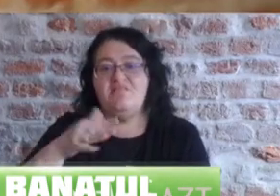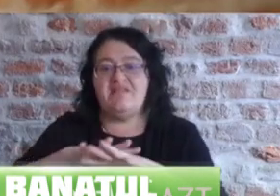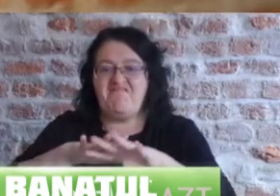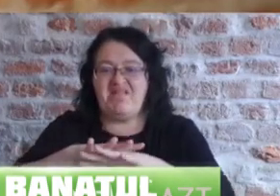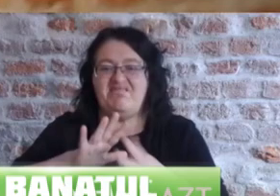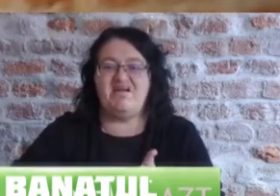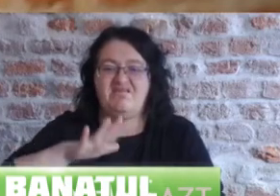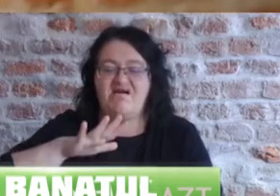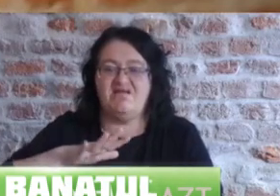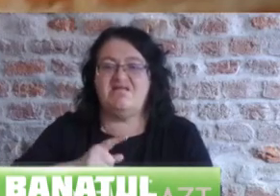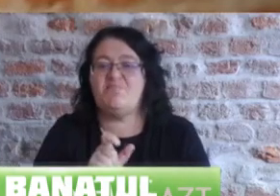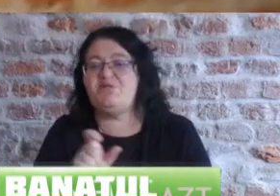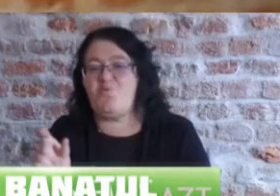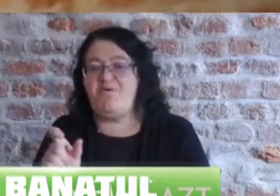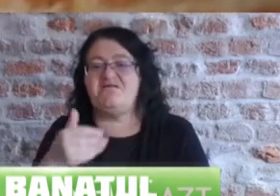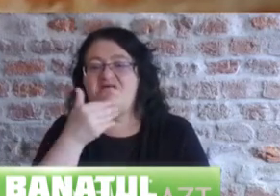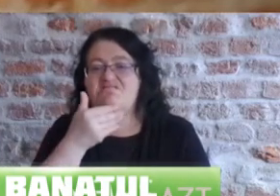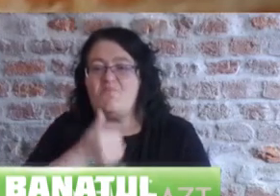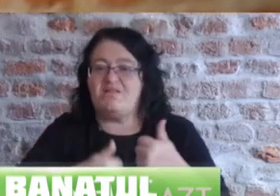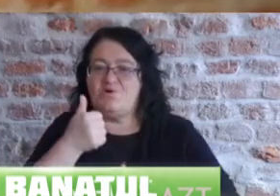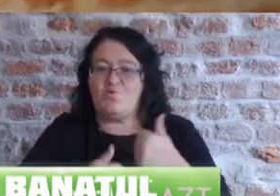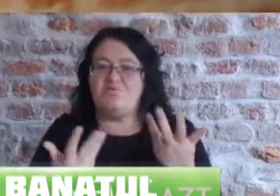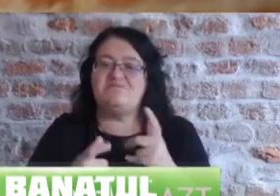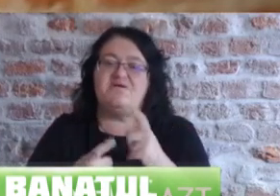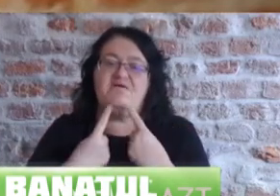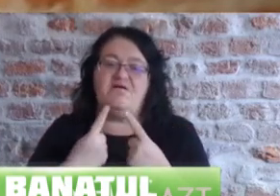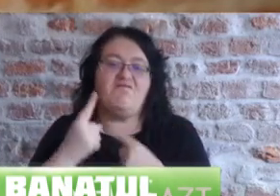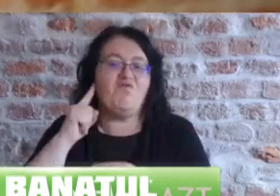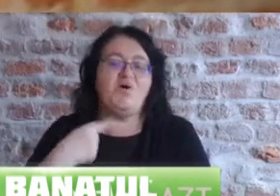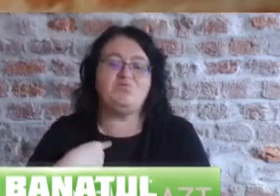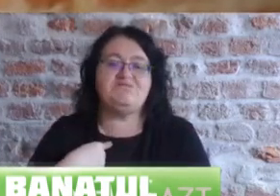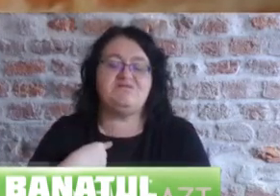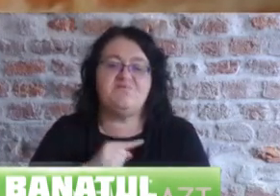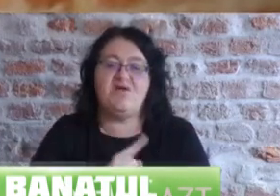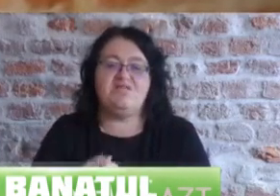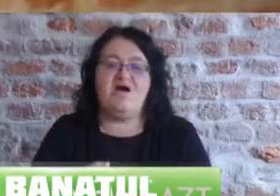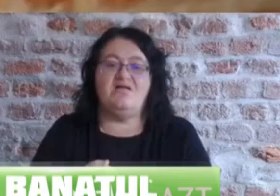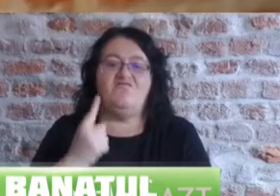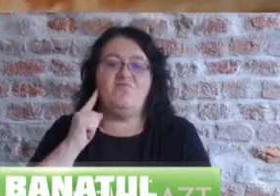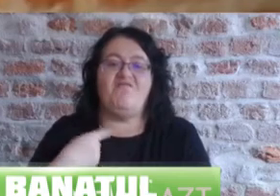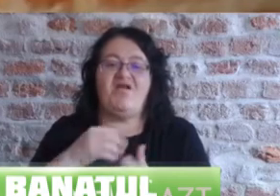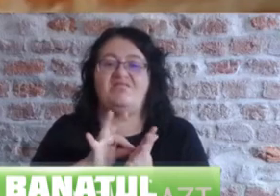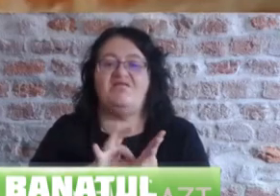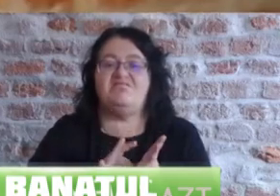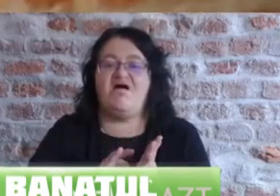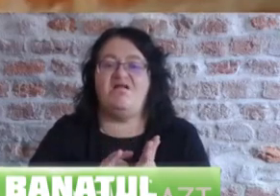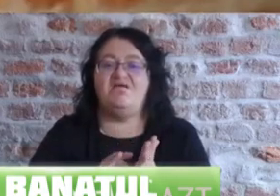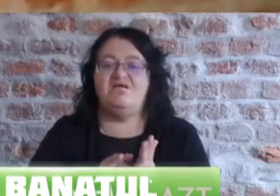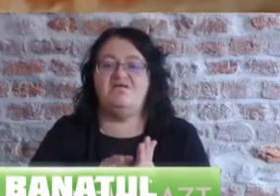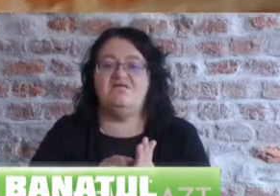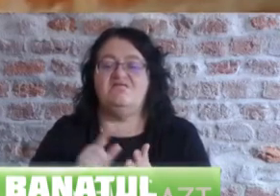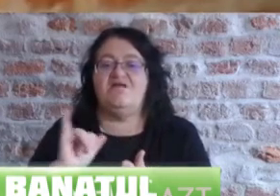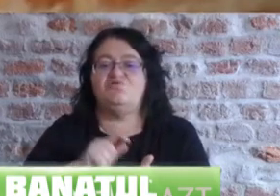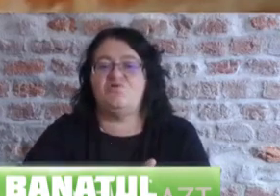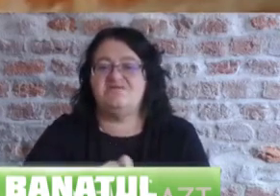de calitate. Pe de o parte, tema de concurs, despre care vom auzi, imediat vom afla detalii de la